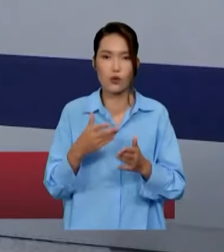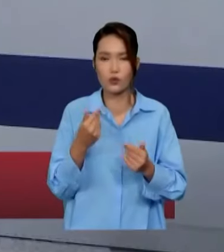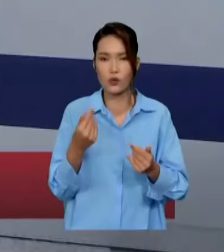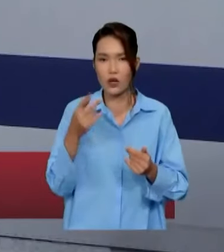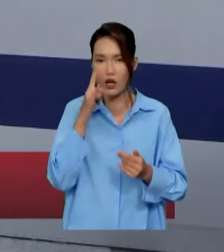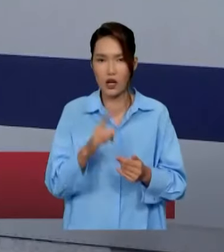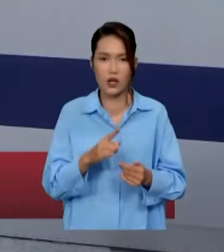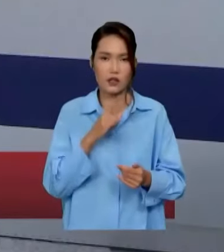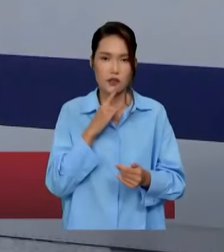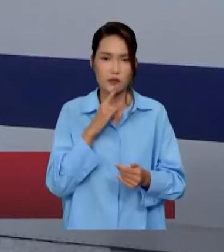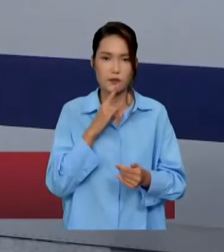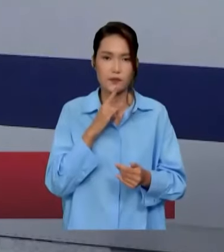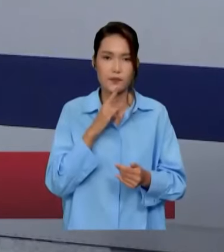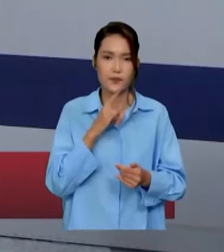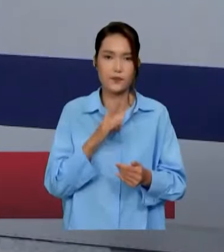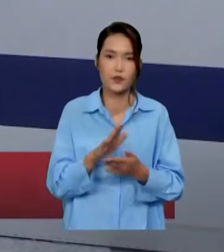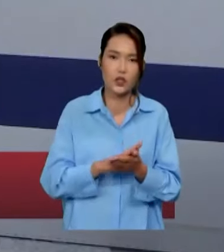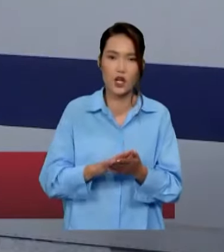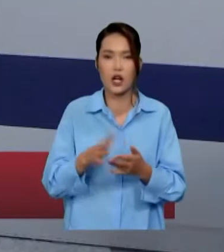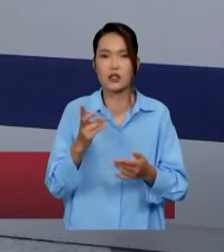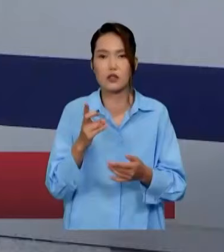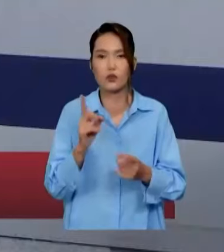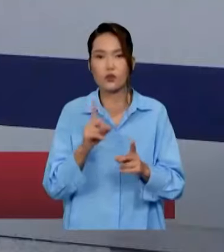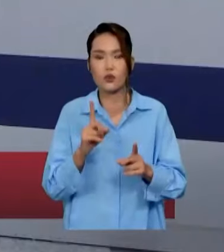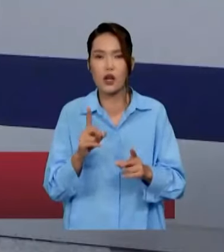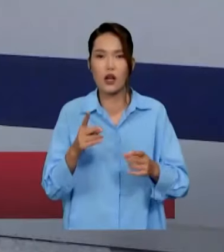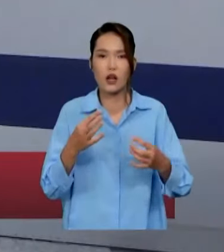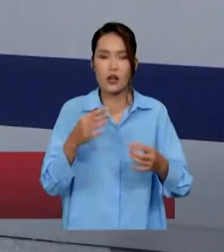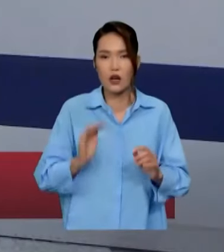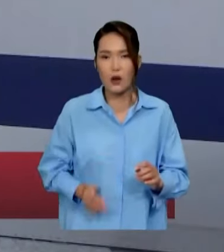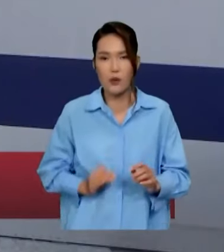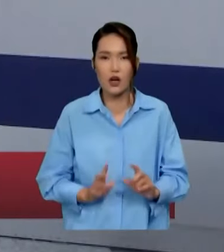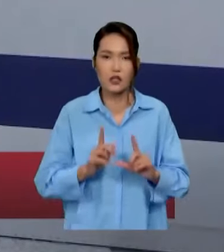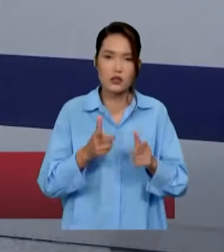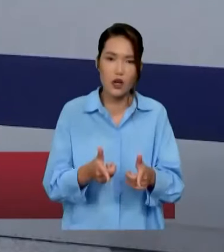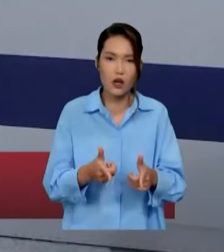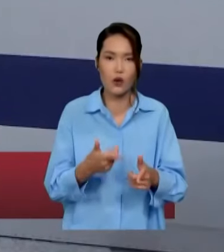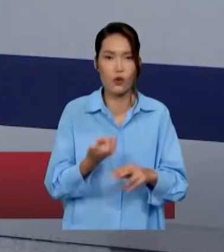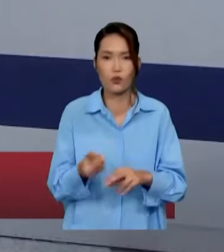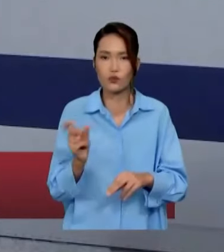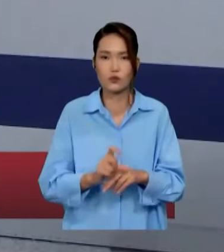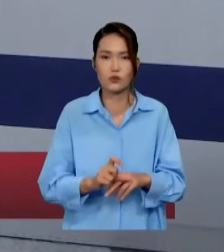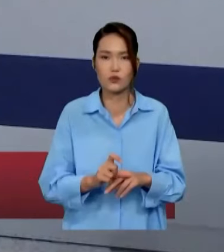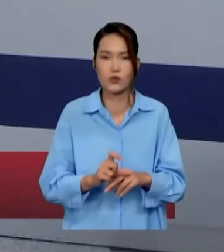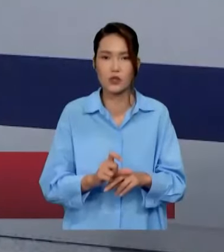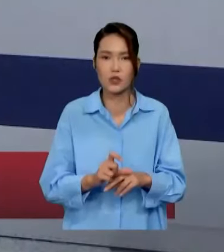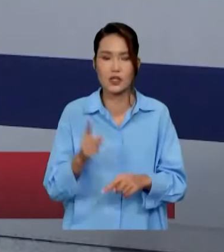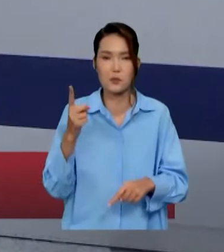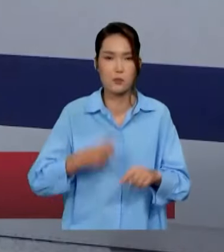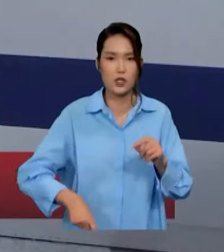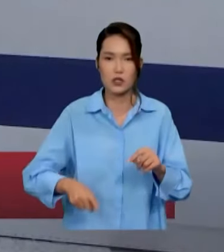таңда. Ешқандай бюрократия жоқ, компания тіркелу өте тез.